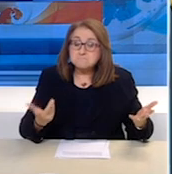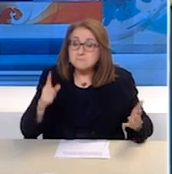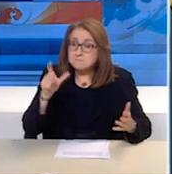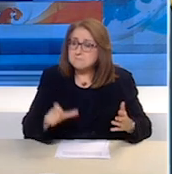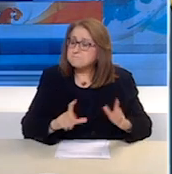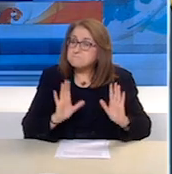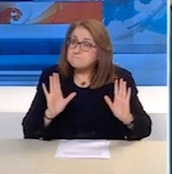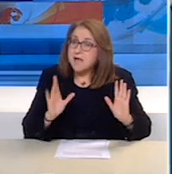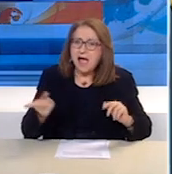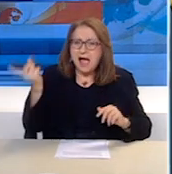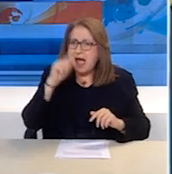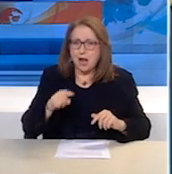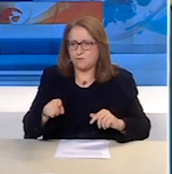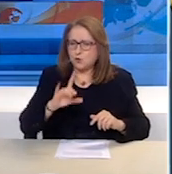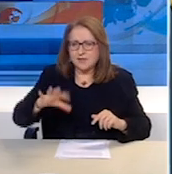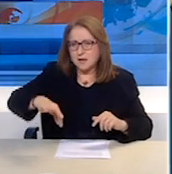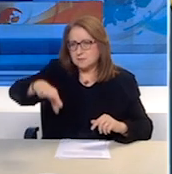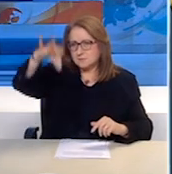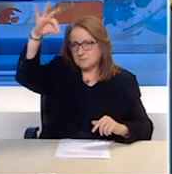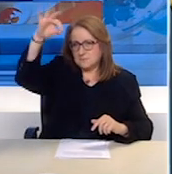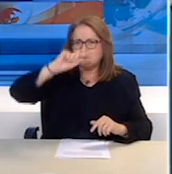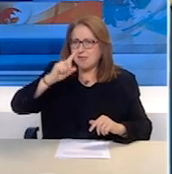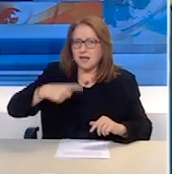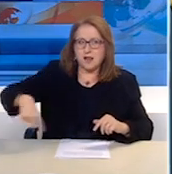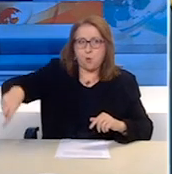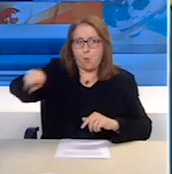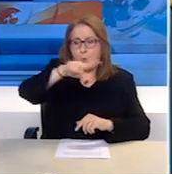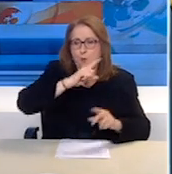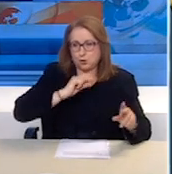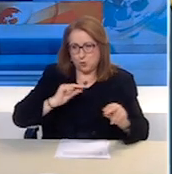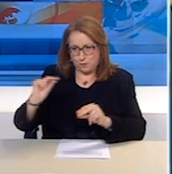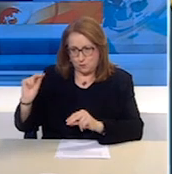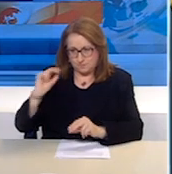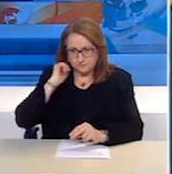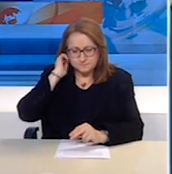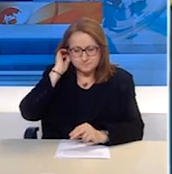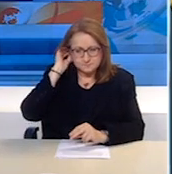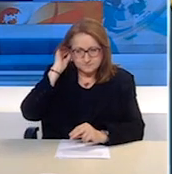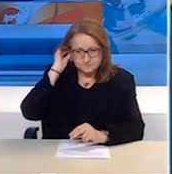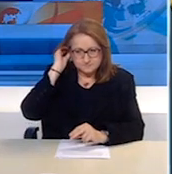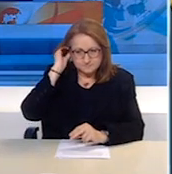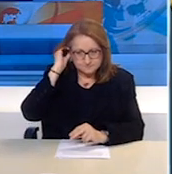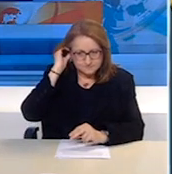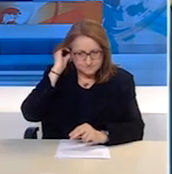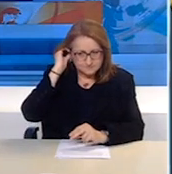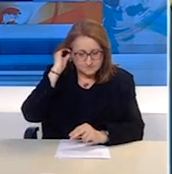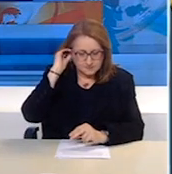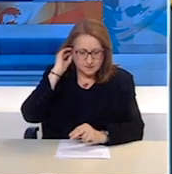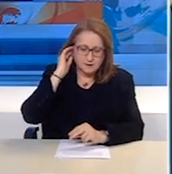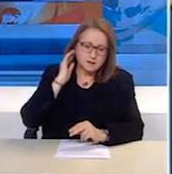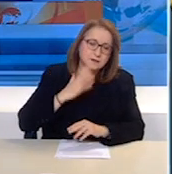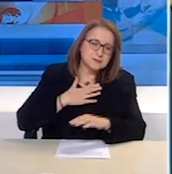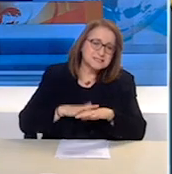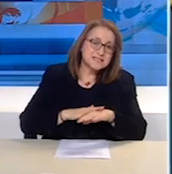με παρουσία του ιού, είναι κάτι άσχετο, πιθανώς μια φαρμακευτική επιπλοκή. Είμαστε σε επικοινωνία με τη μονάδα που νοσηλεύει